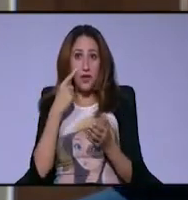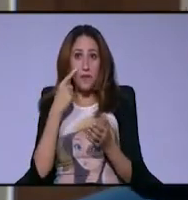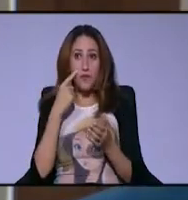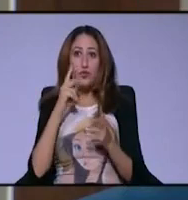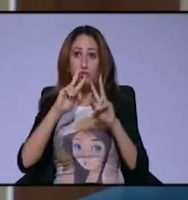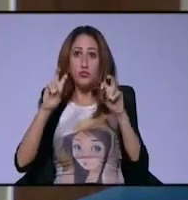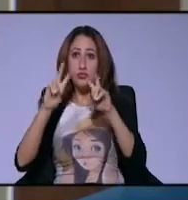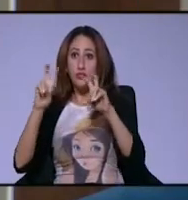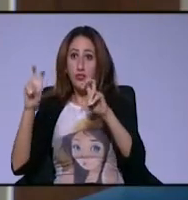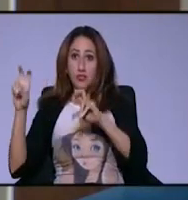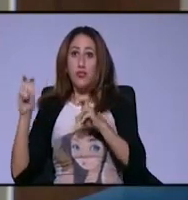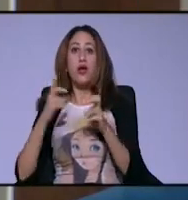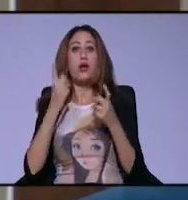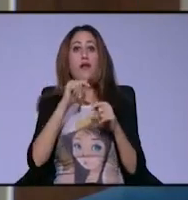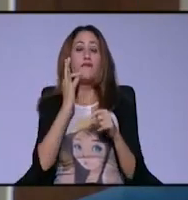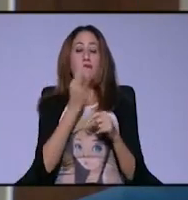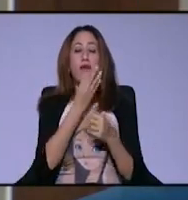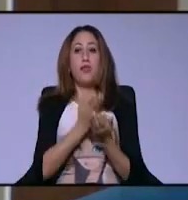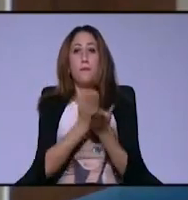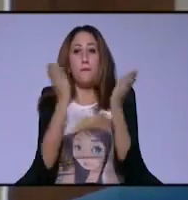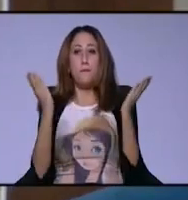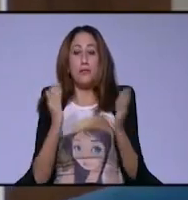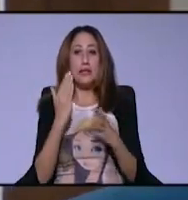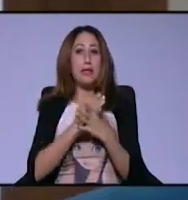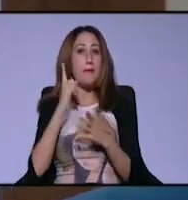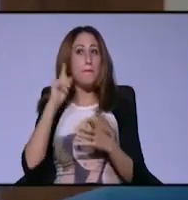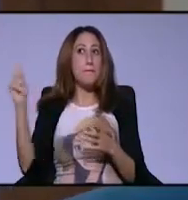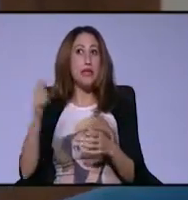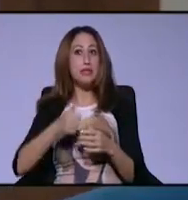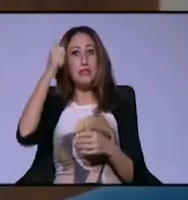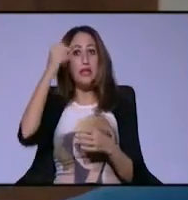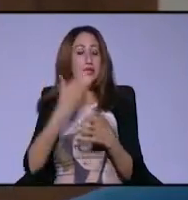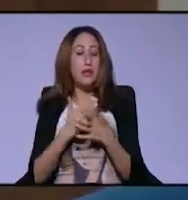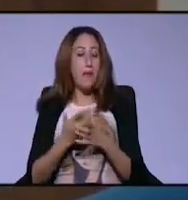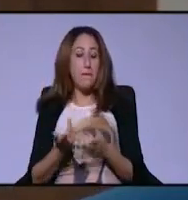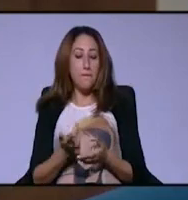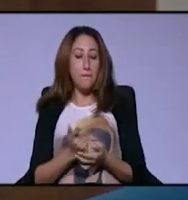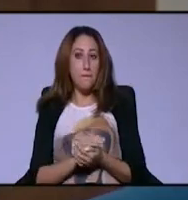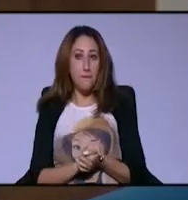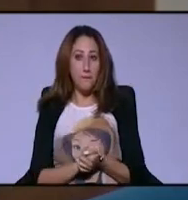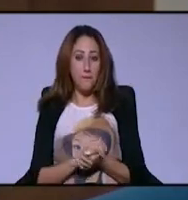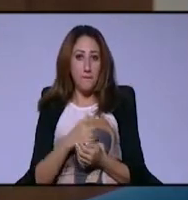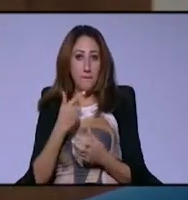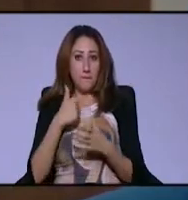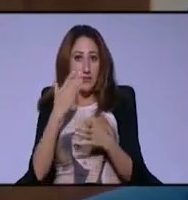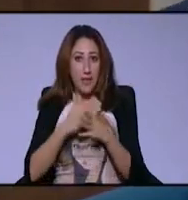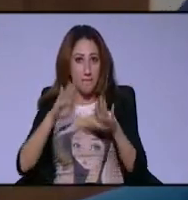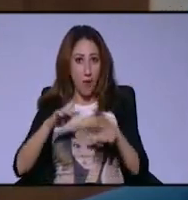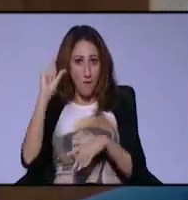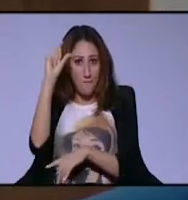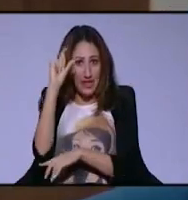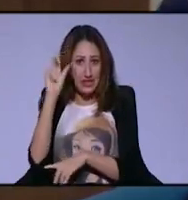درامي. بنشوفه يركب الطيارة، ويركب طيارة وبينزل، وناخد طبعا شوط